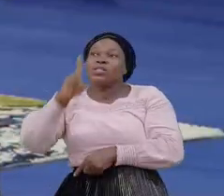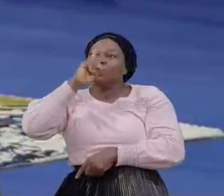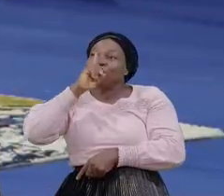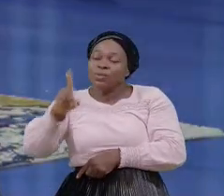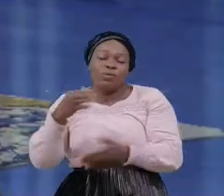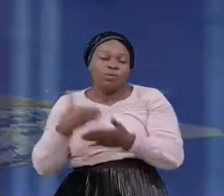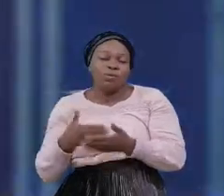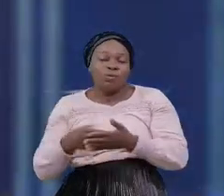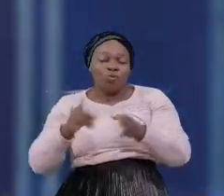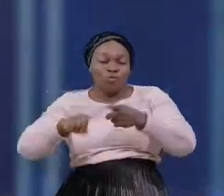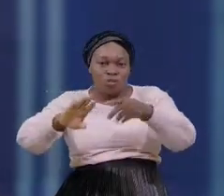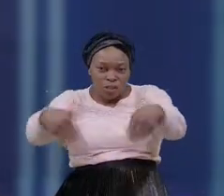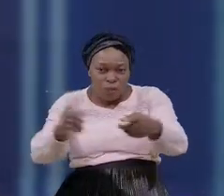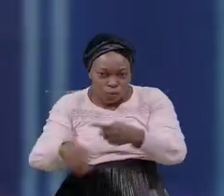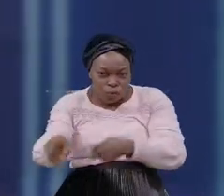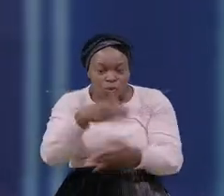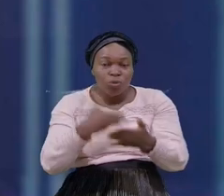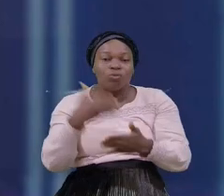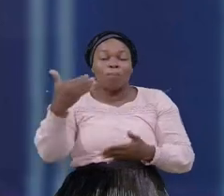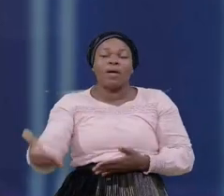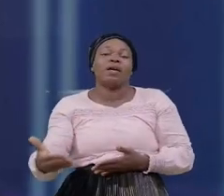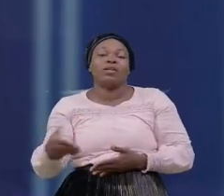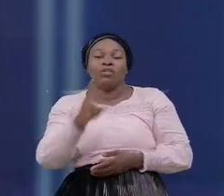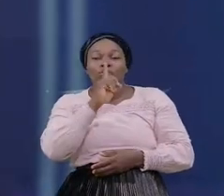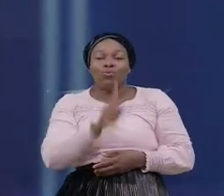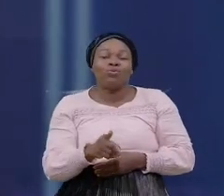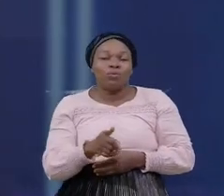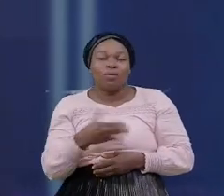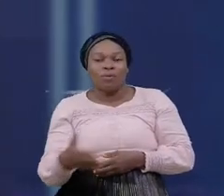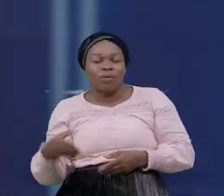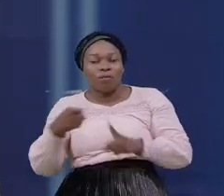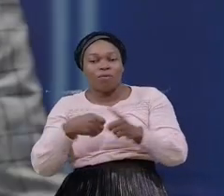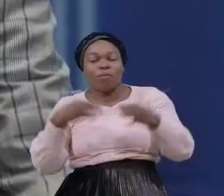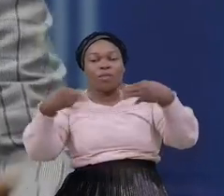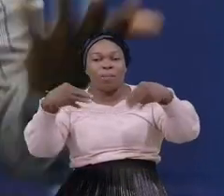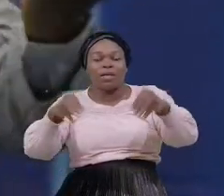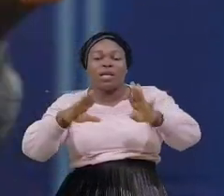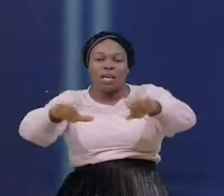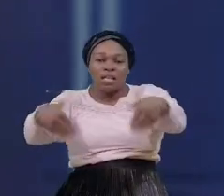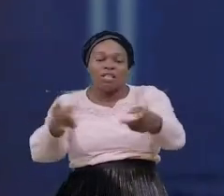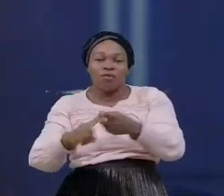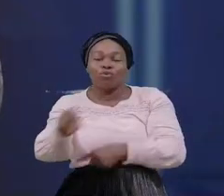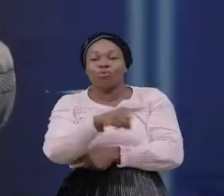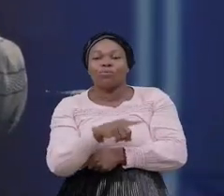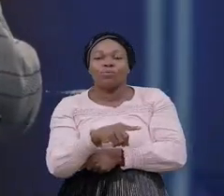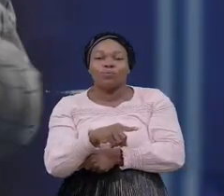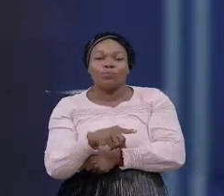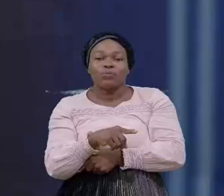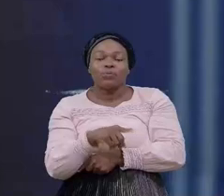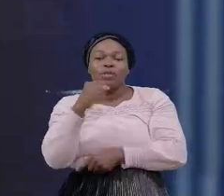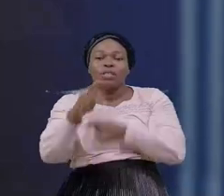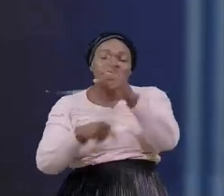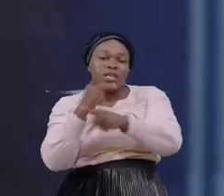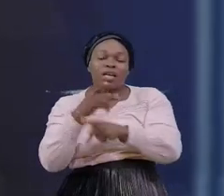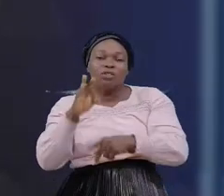Le genre de dominion que Christ a, c'est la domination là qu'il va vous offrir. Le genre